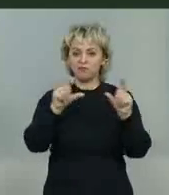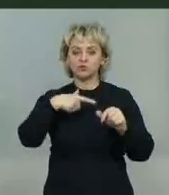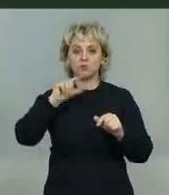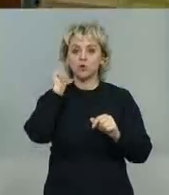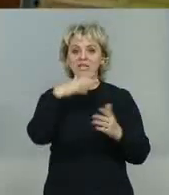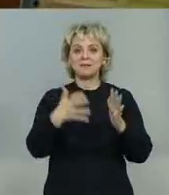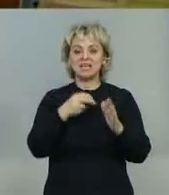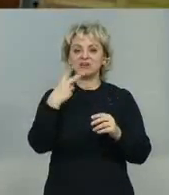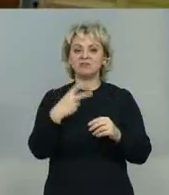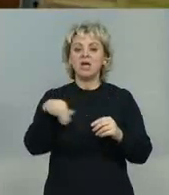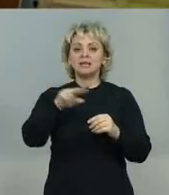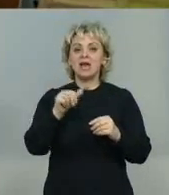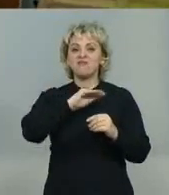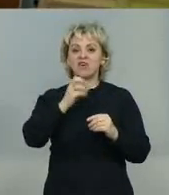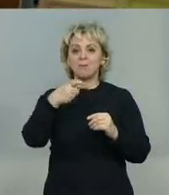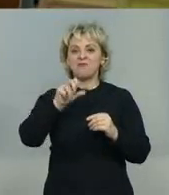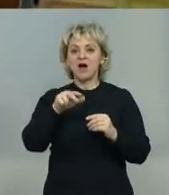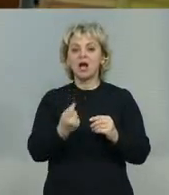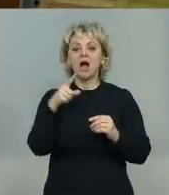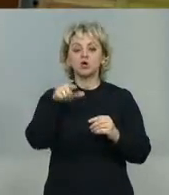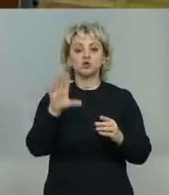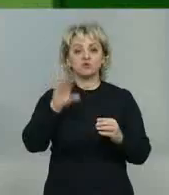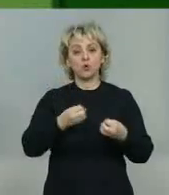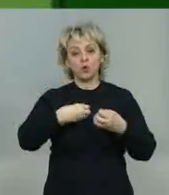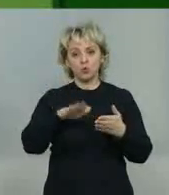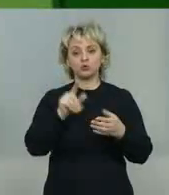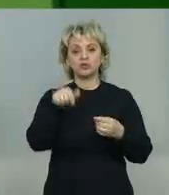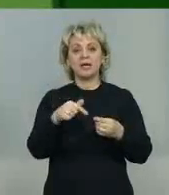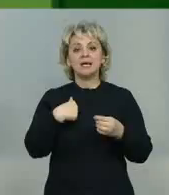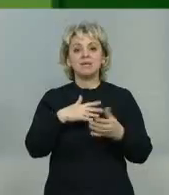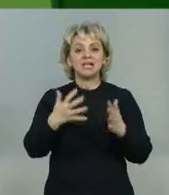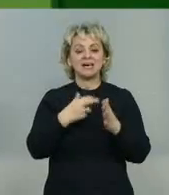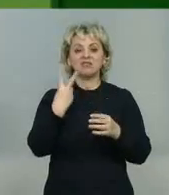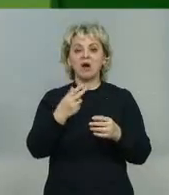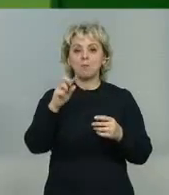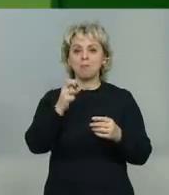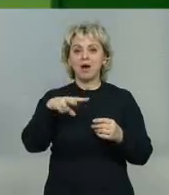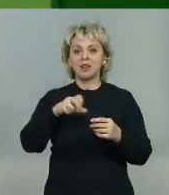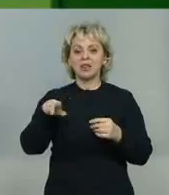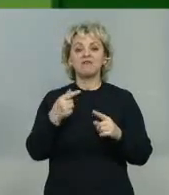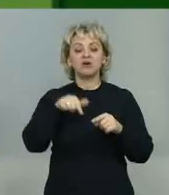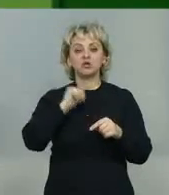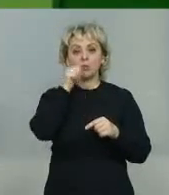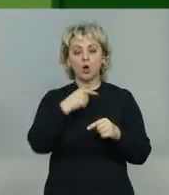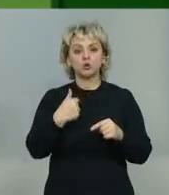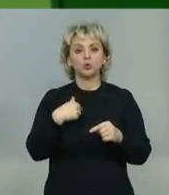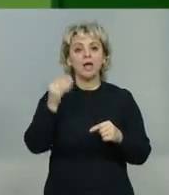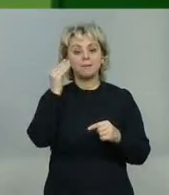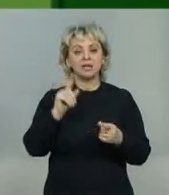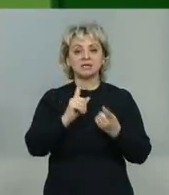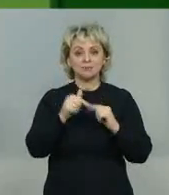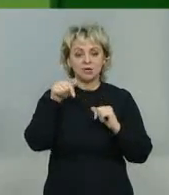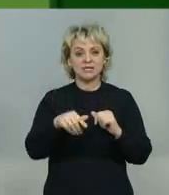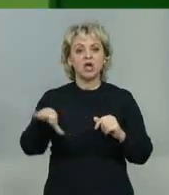прошлом году не хватило баллов для химфака, и оказалось все к лучшему. Мне не хватило пару баллов, но в этом году я переосмыслила